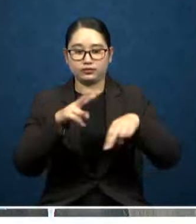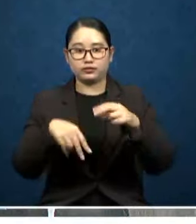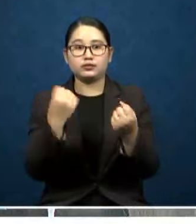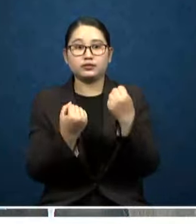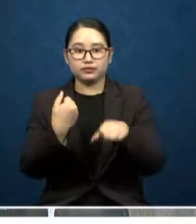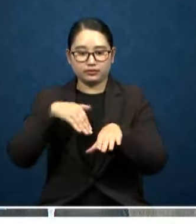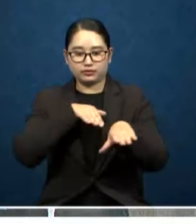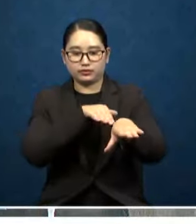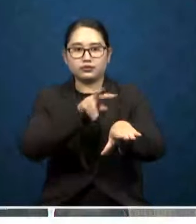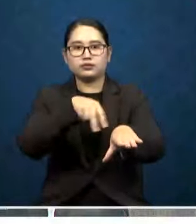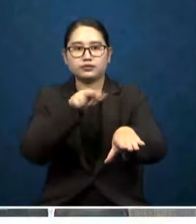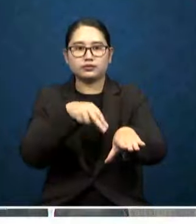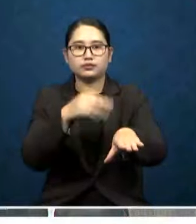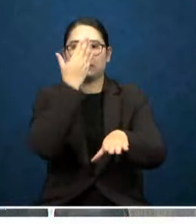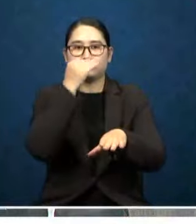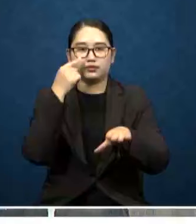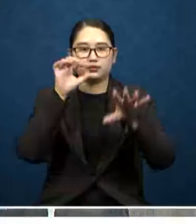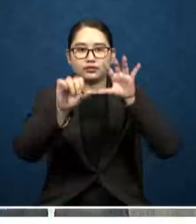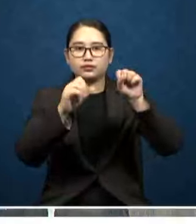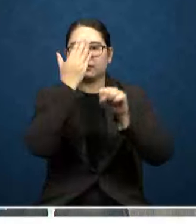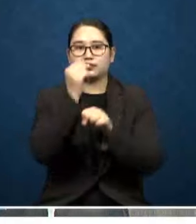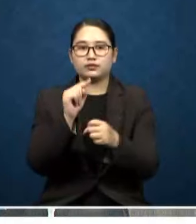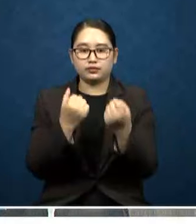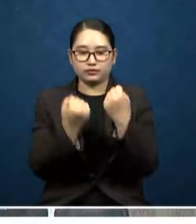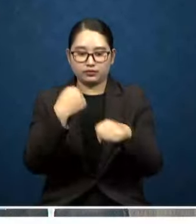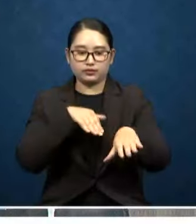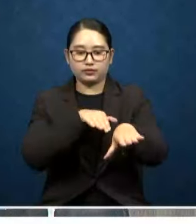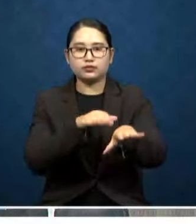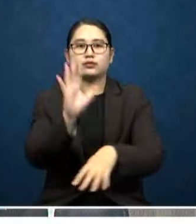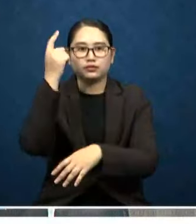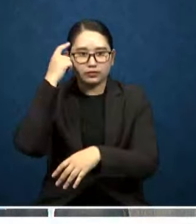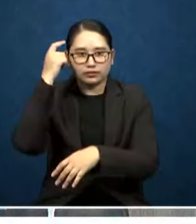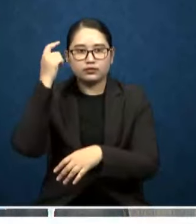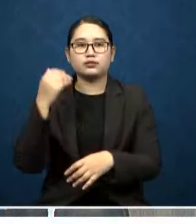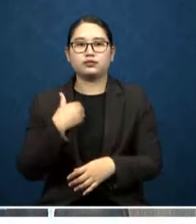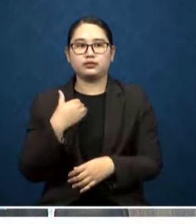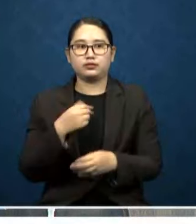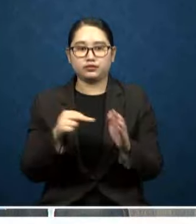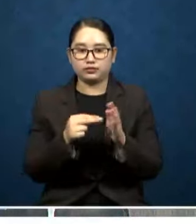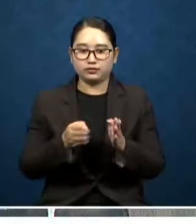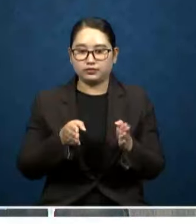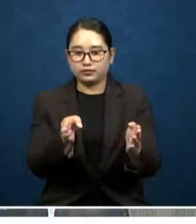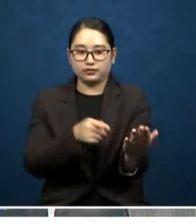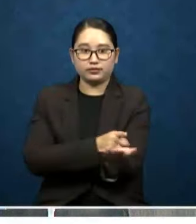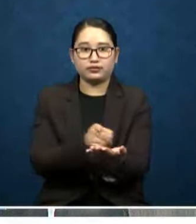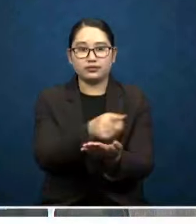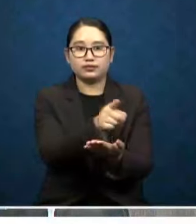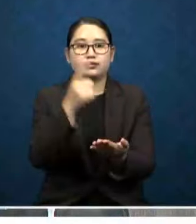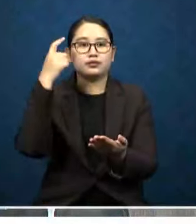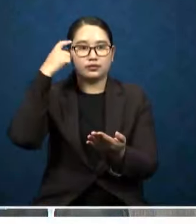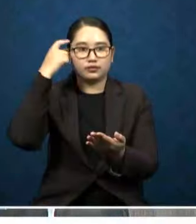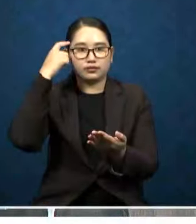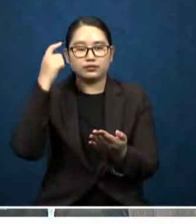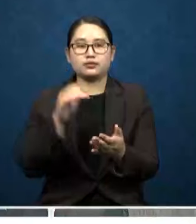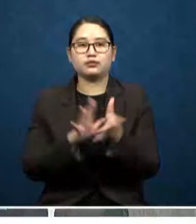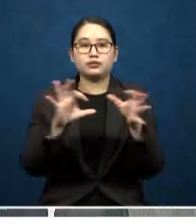ไล่ไ่ติดตามไล่จับเพราะอะไรครับเพะรถพวกเยเขรู้ว่าเส้นทางไหนที่มีเท